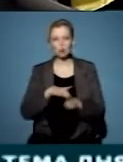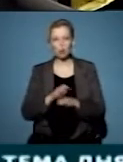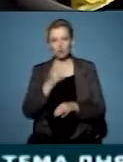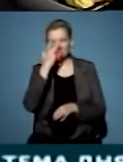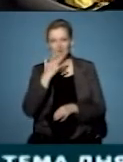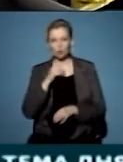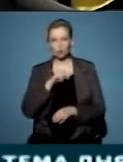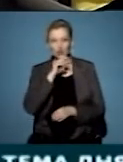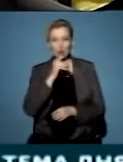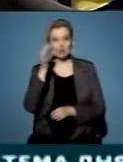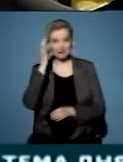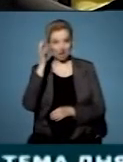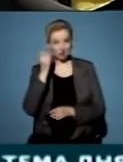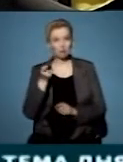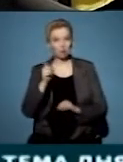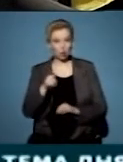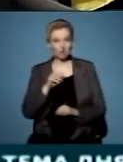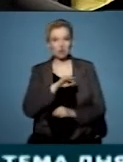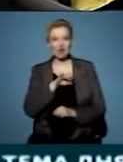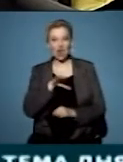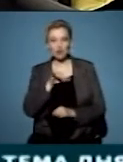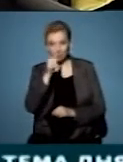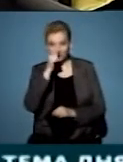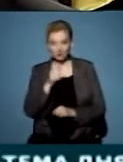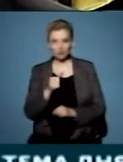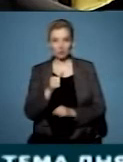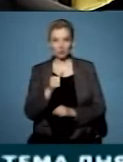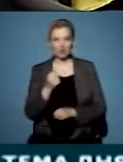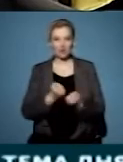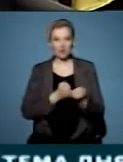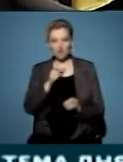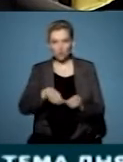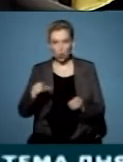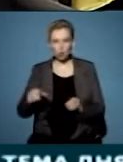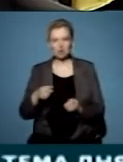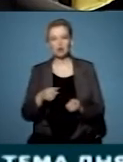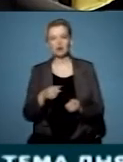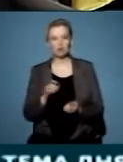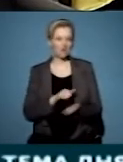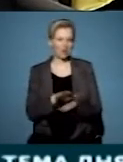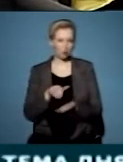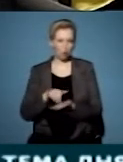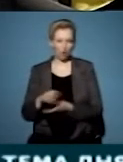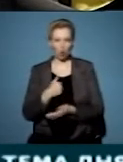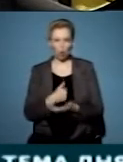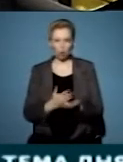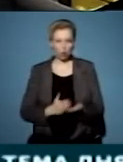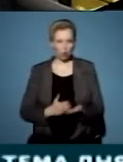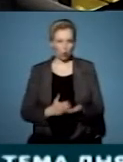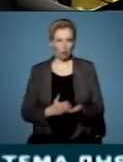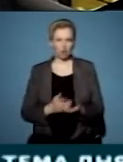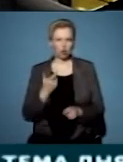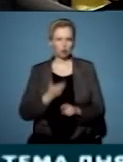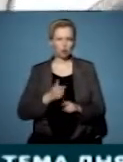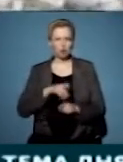влітку в Чернівцях. Нагадаємо, тоді у травні водії і перевізники відмовилися обслуговувати